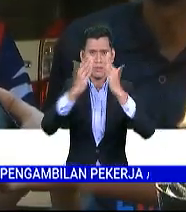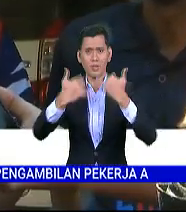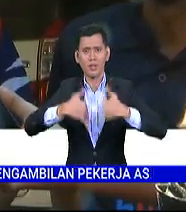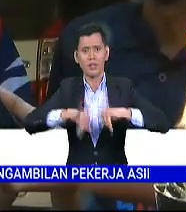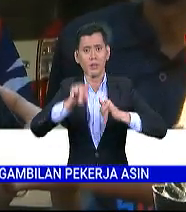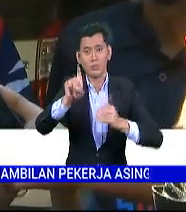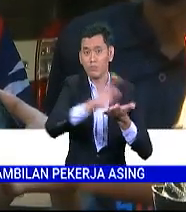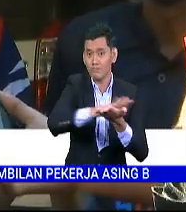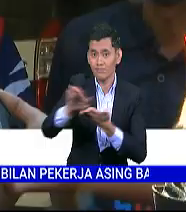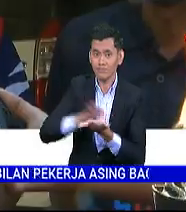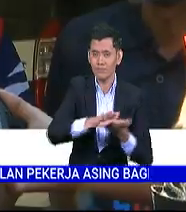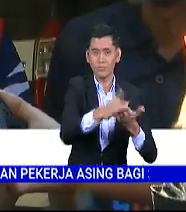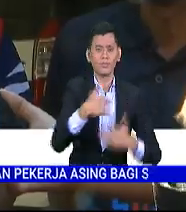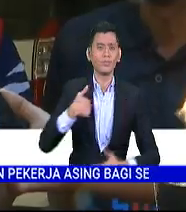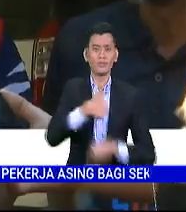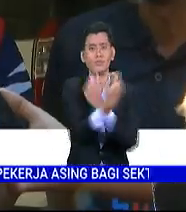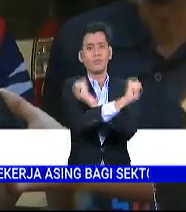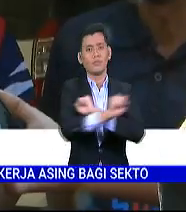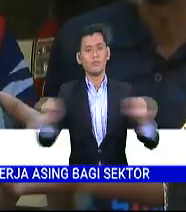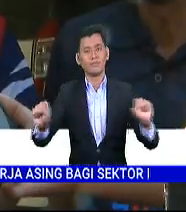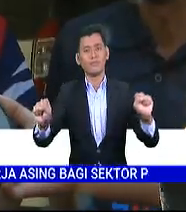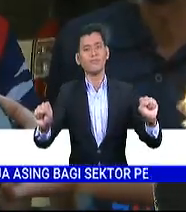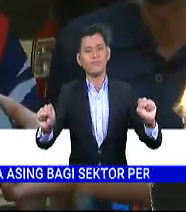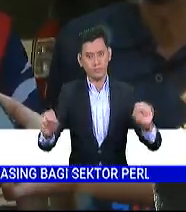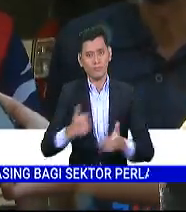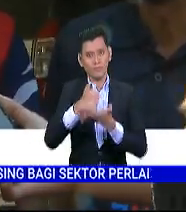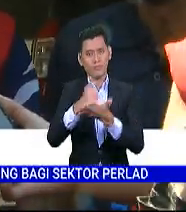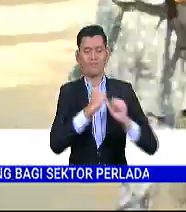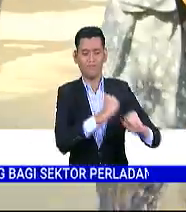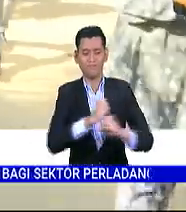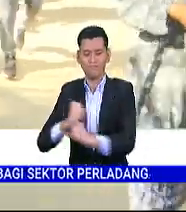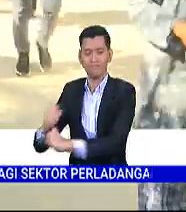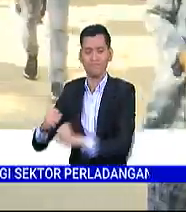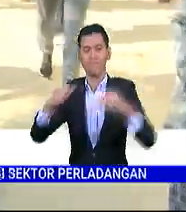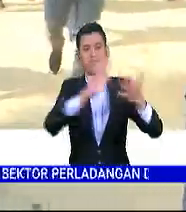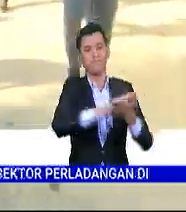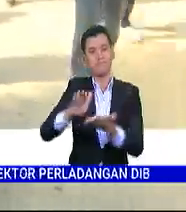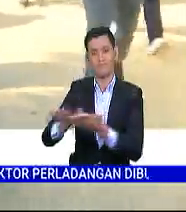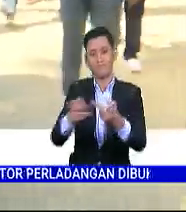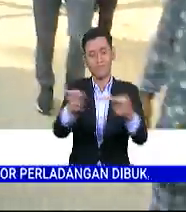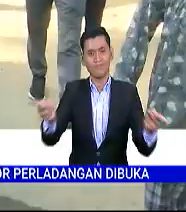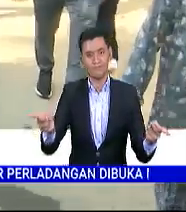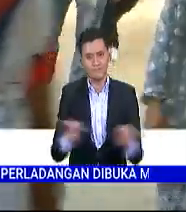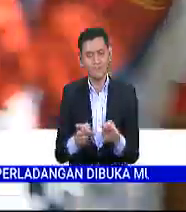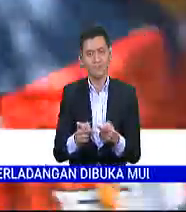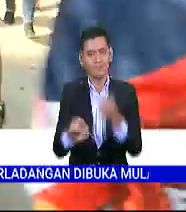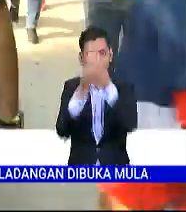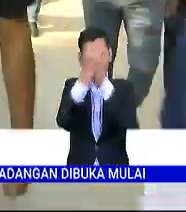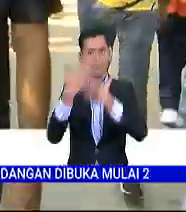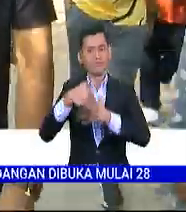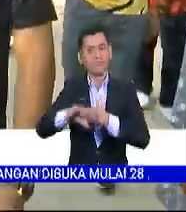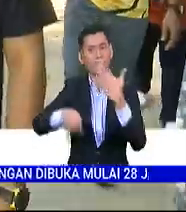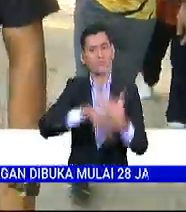perlu dibersihkan, kami juga bersedia untuk membersihkan kawasan. Beliau berkata demikian selepas